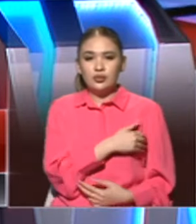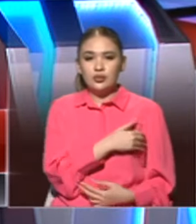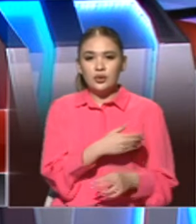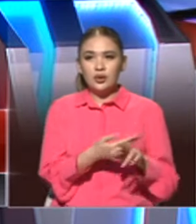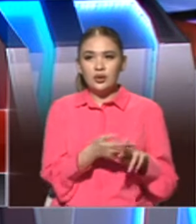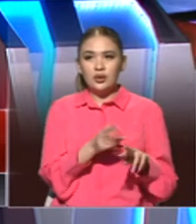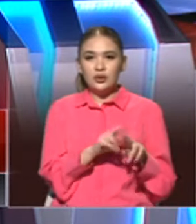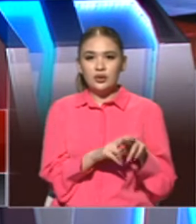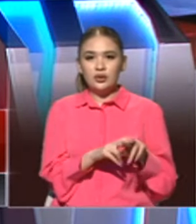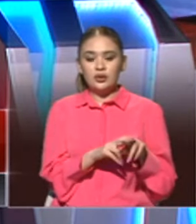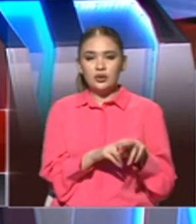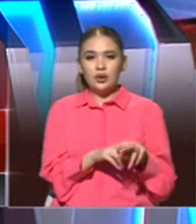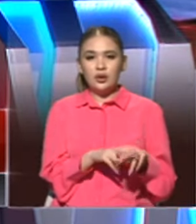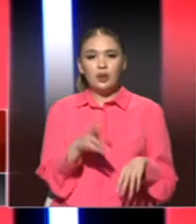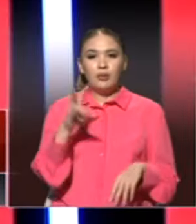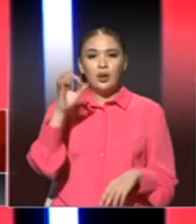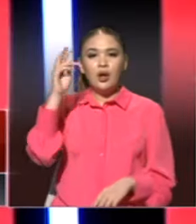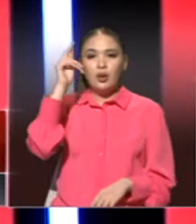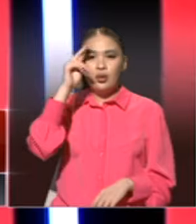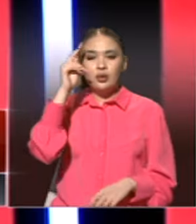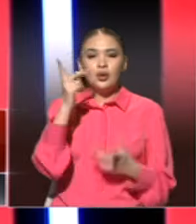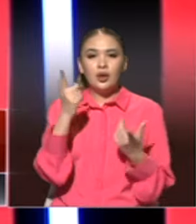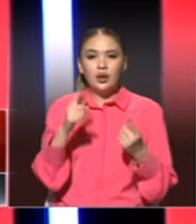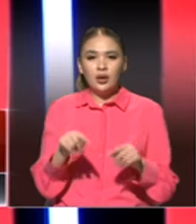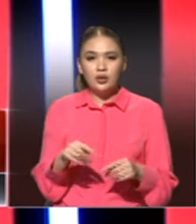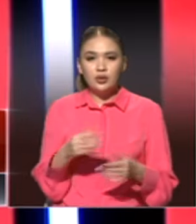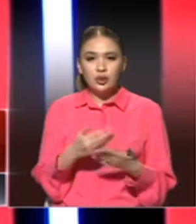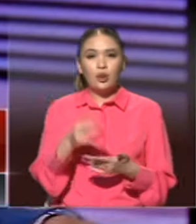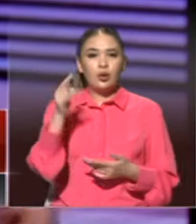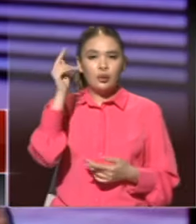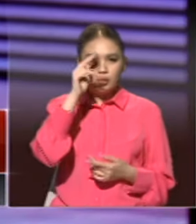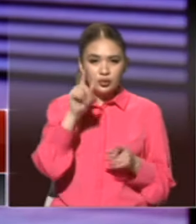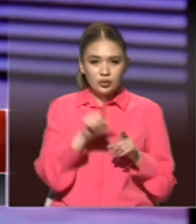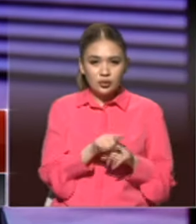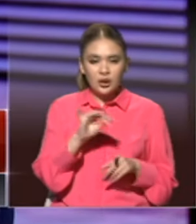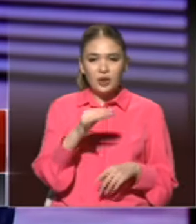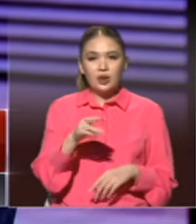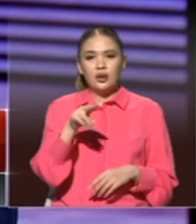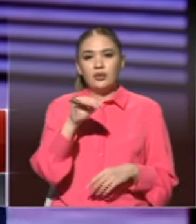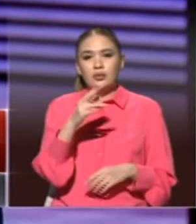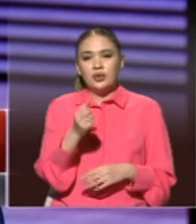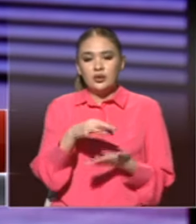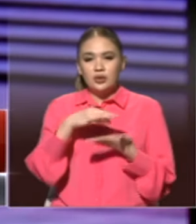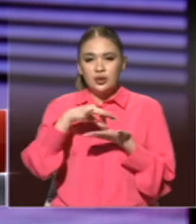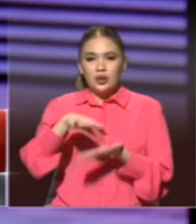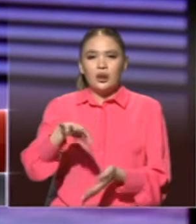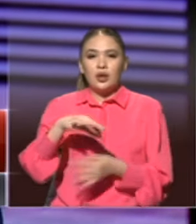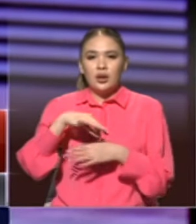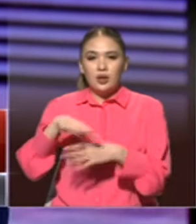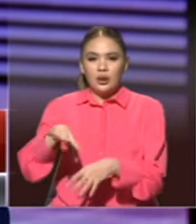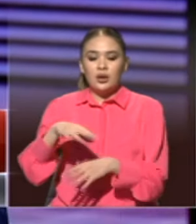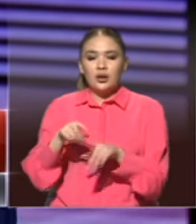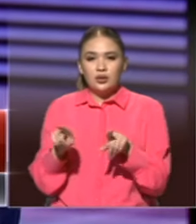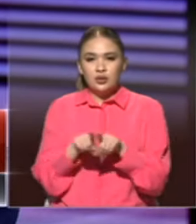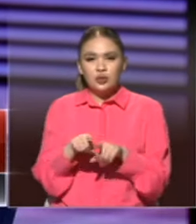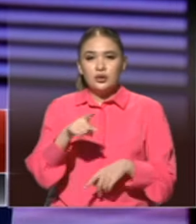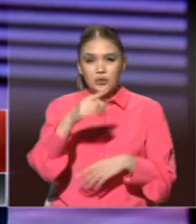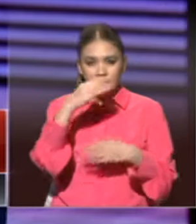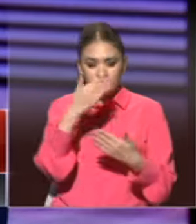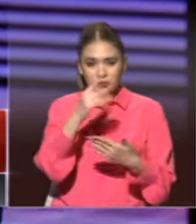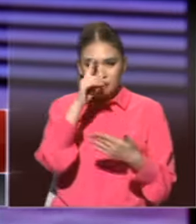жыл... Ал еңбекқор, бірақ сабақ қайда қалды? Ол сабақты да оқып жүр. Пицца тасып жүр. Үлгеріп жүр соны. Сенесіз ба соған өзің? Сенем.